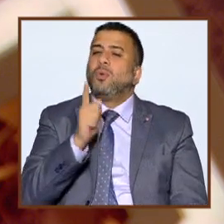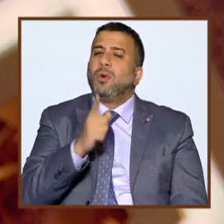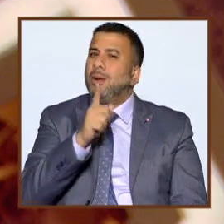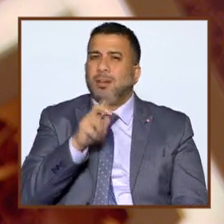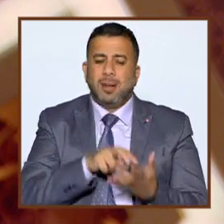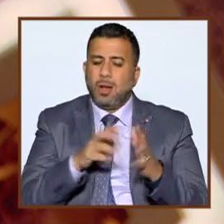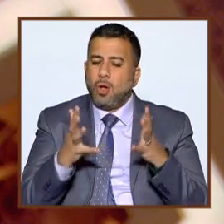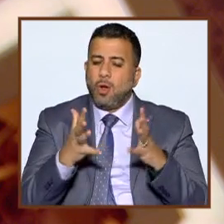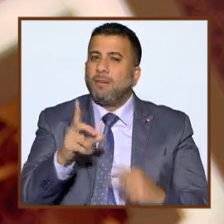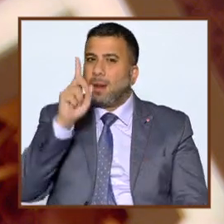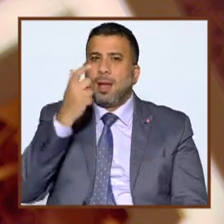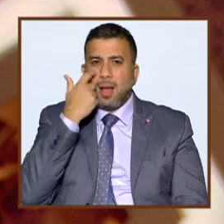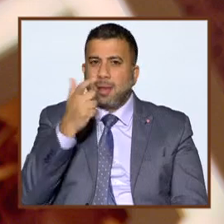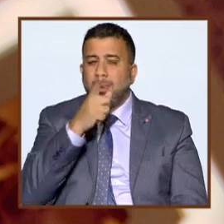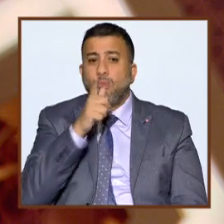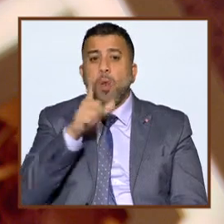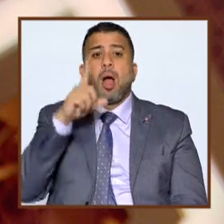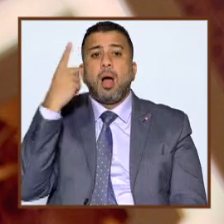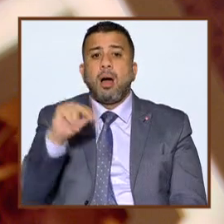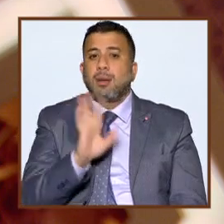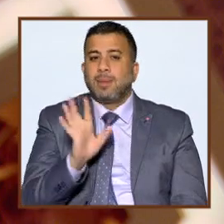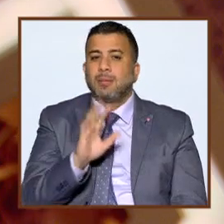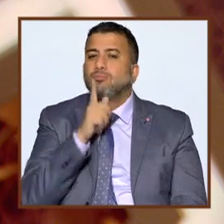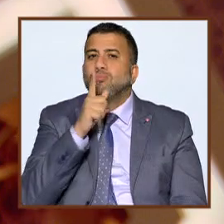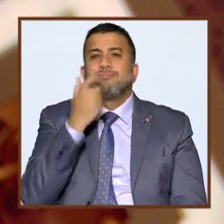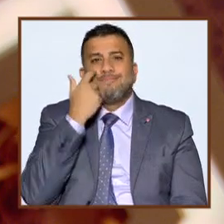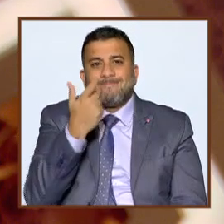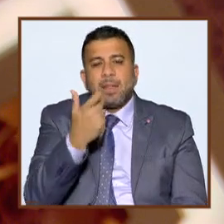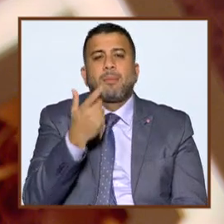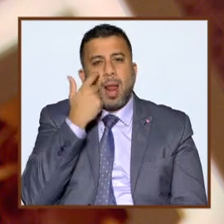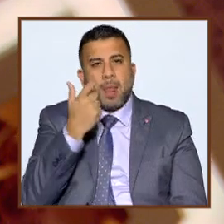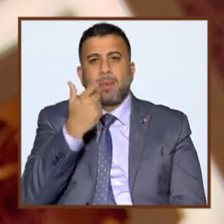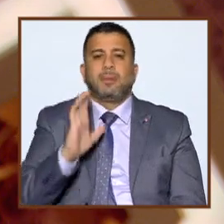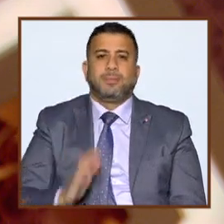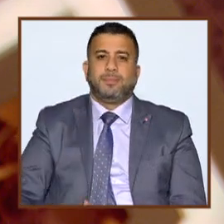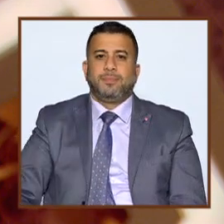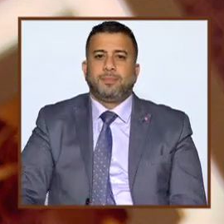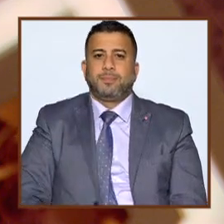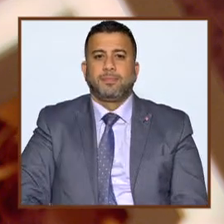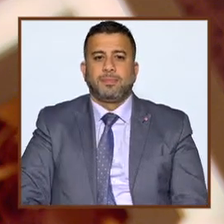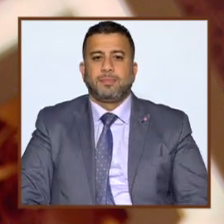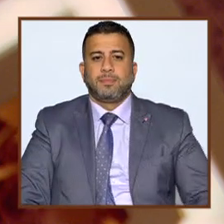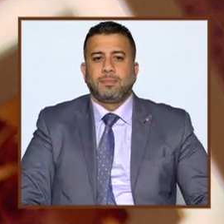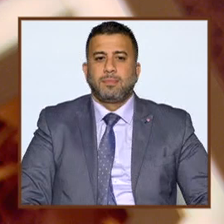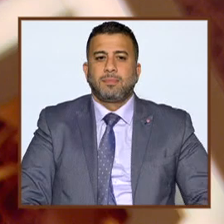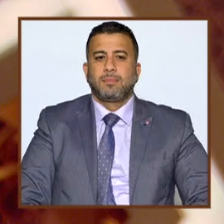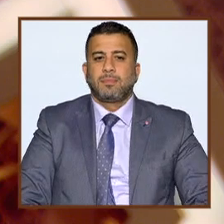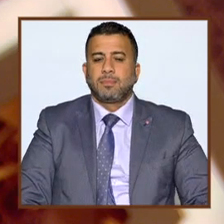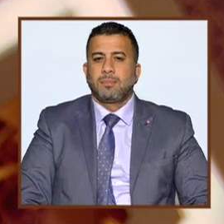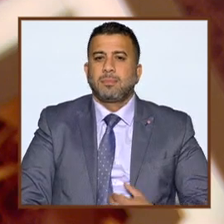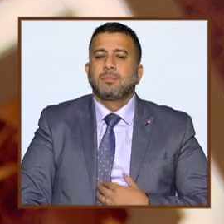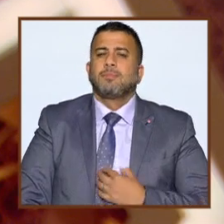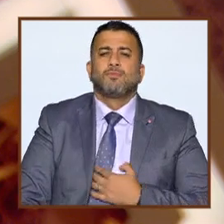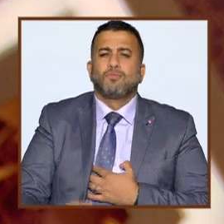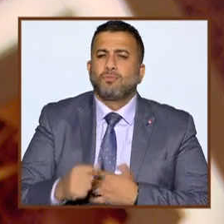الله وتنتبهين. أنا ما أقول لك حرام، لا، أنا أقول لك انتبهي، ما تدرين قد يترتب عليه شيء.